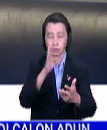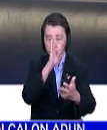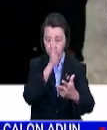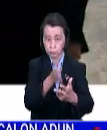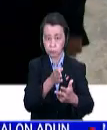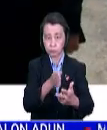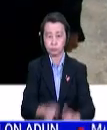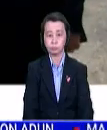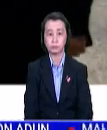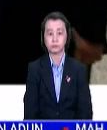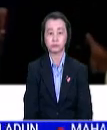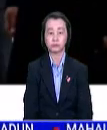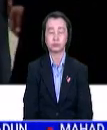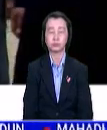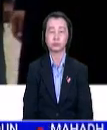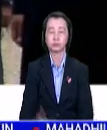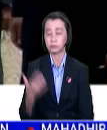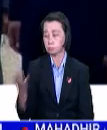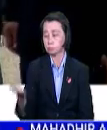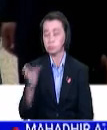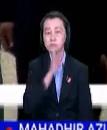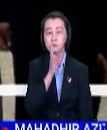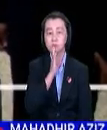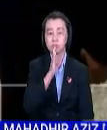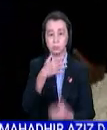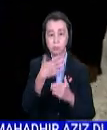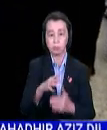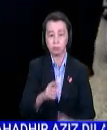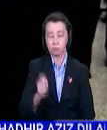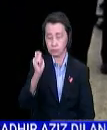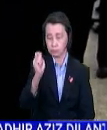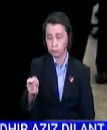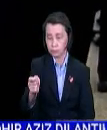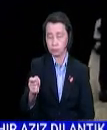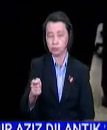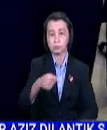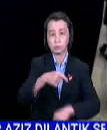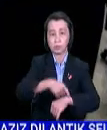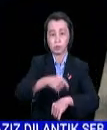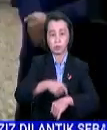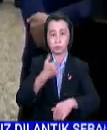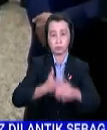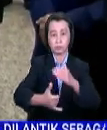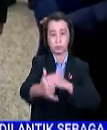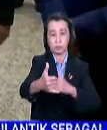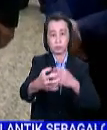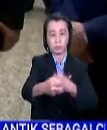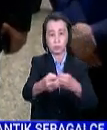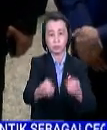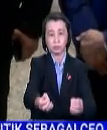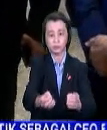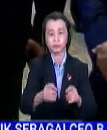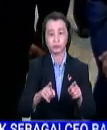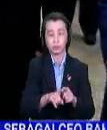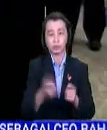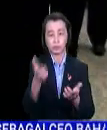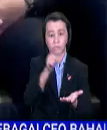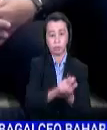fokuskan. Beliau berkata demikian selepas mengimbas kad peraka waktu dan memasuki pejabat. Terus sama